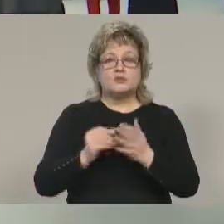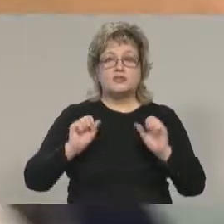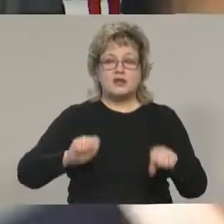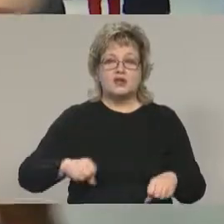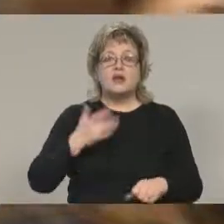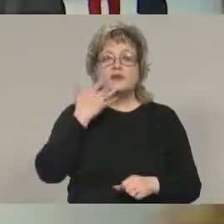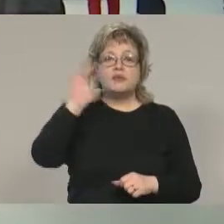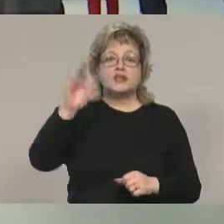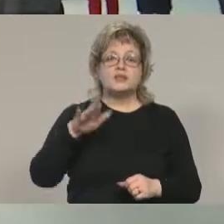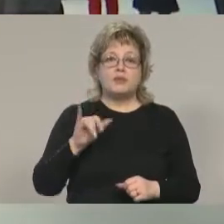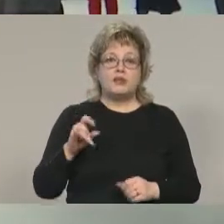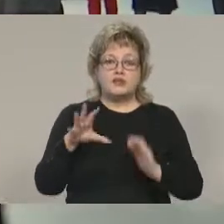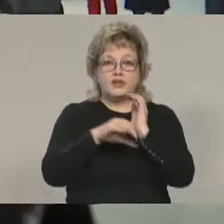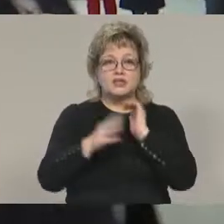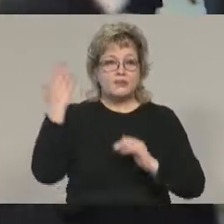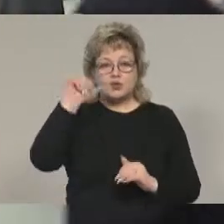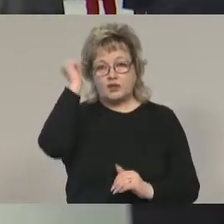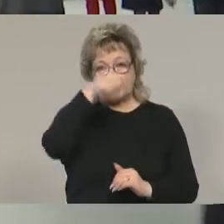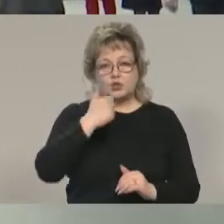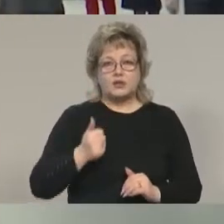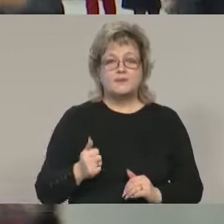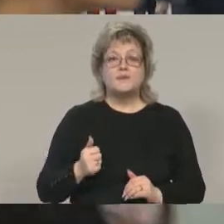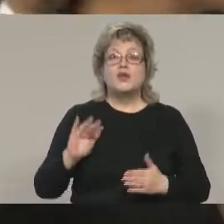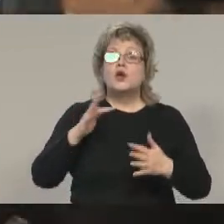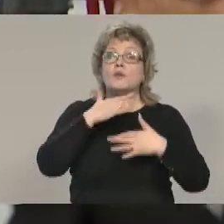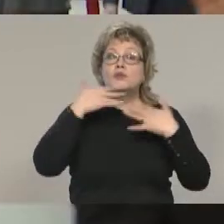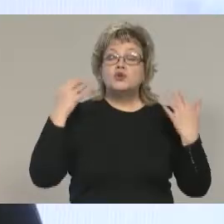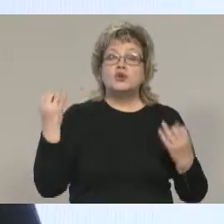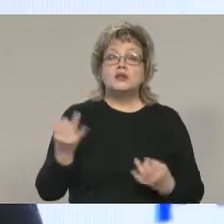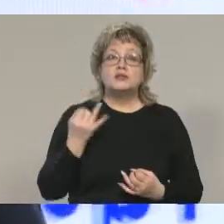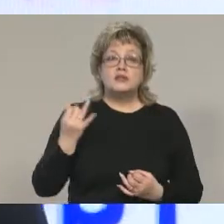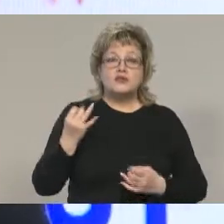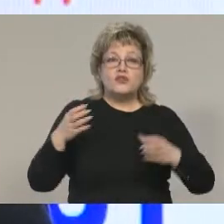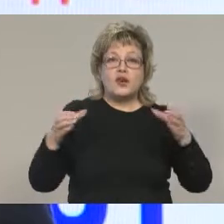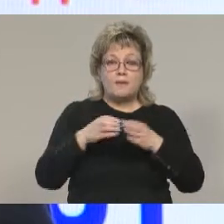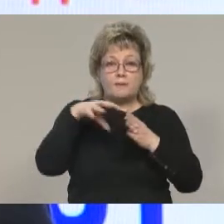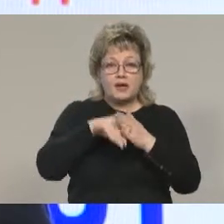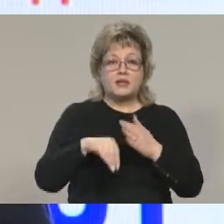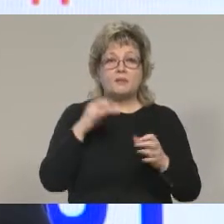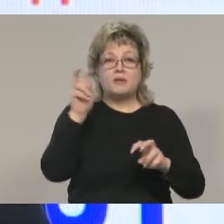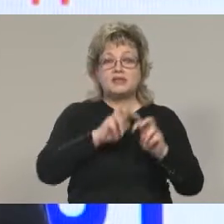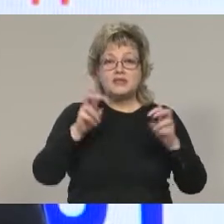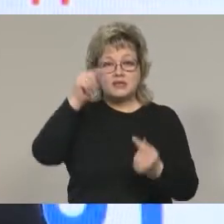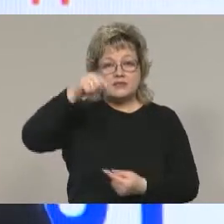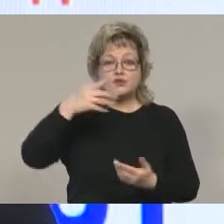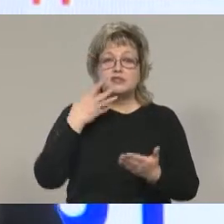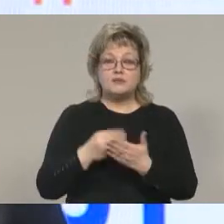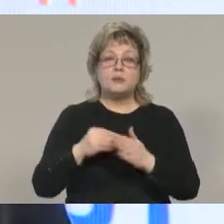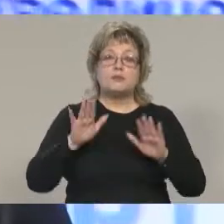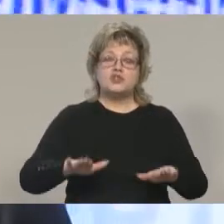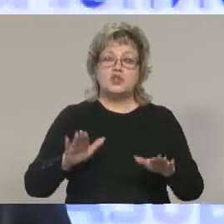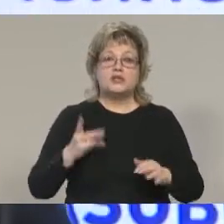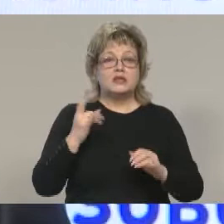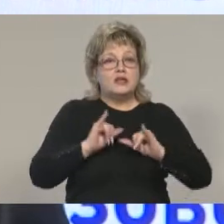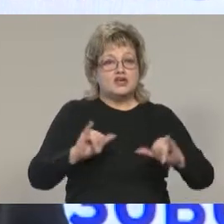в Американской палате в конце прошлого года. Много интересантов, компаний, которые подыскивают себе площадки